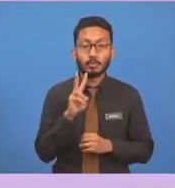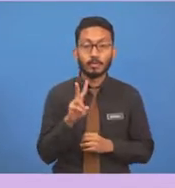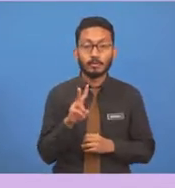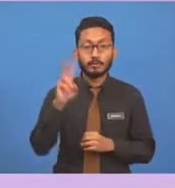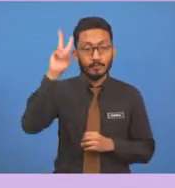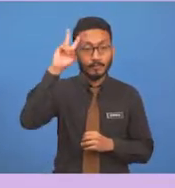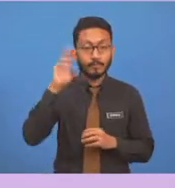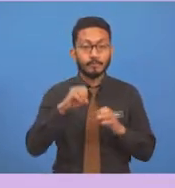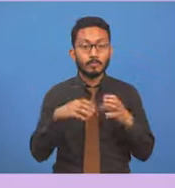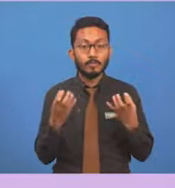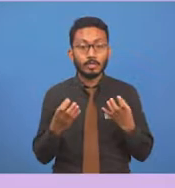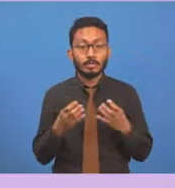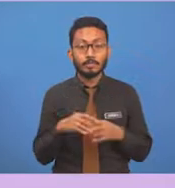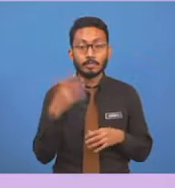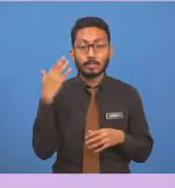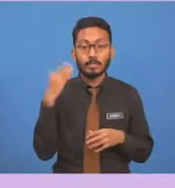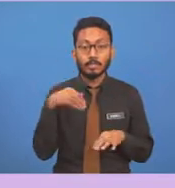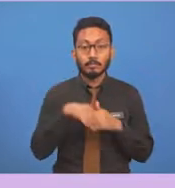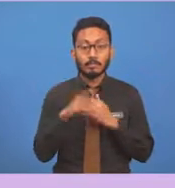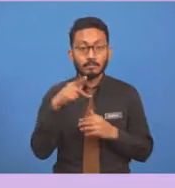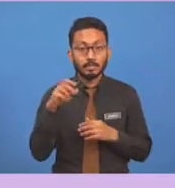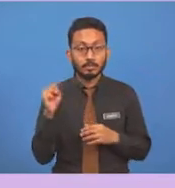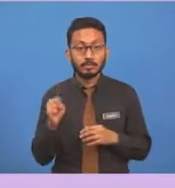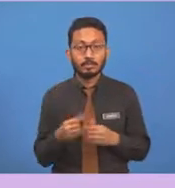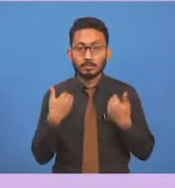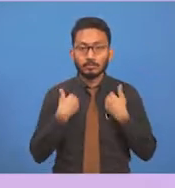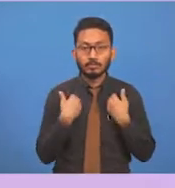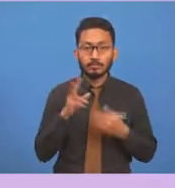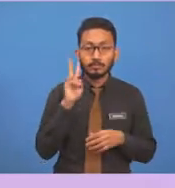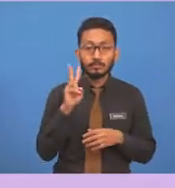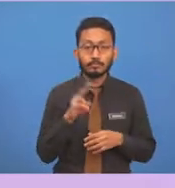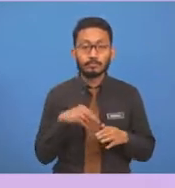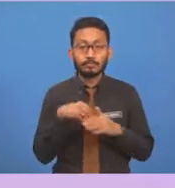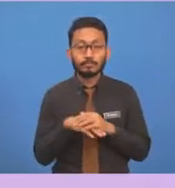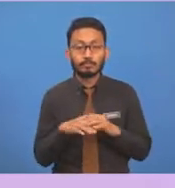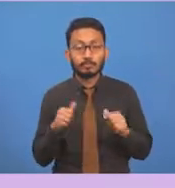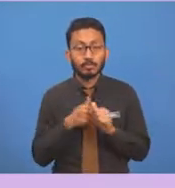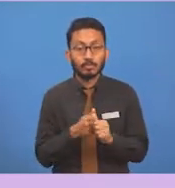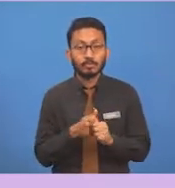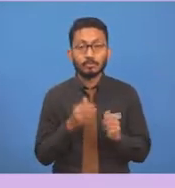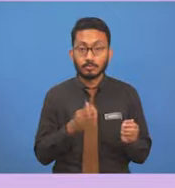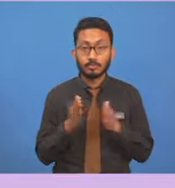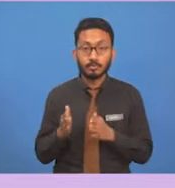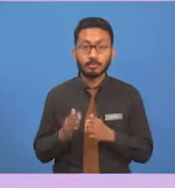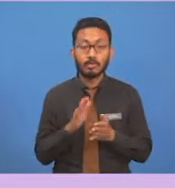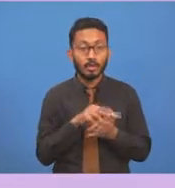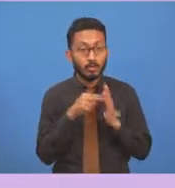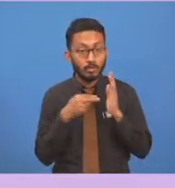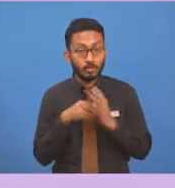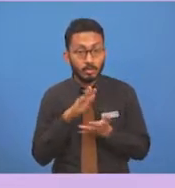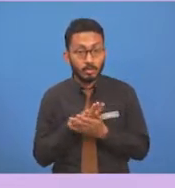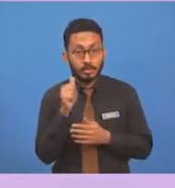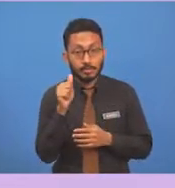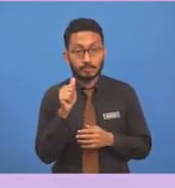dalam perpustakaan. Adakah Vivek mematuhi peraturan sekolah? A. Vivek tidak mematuhi peraturan